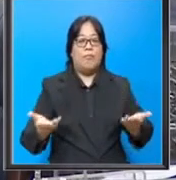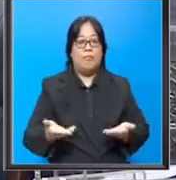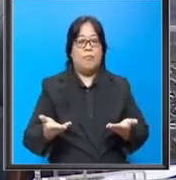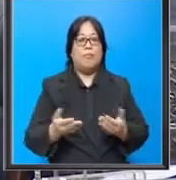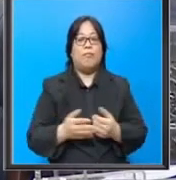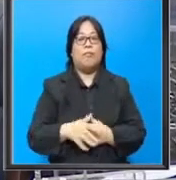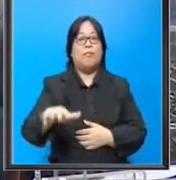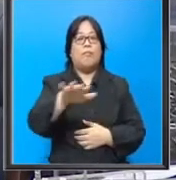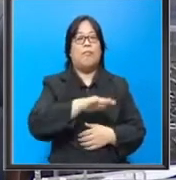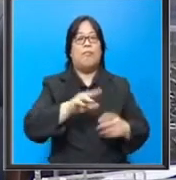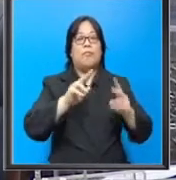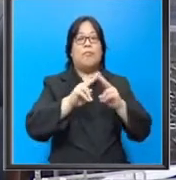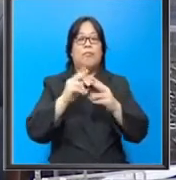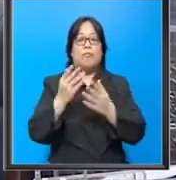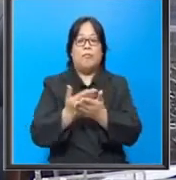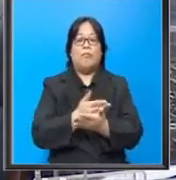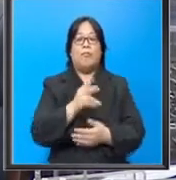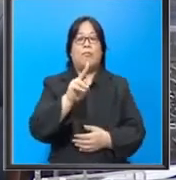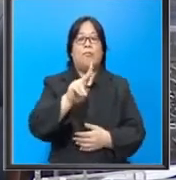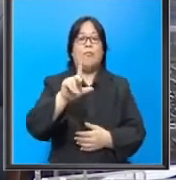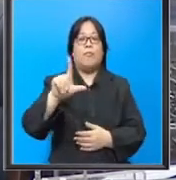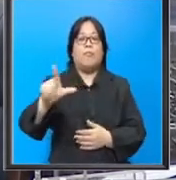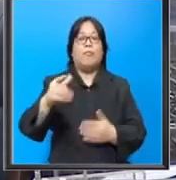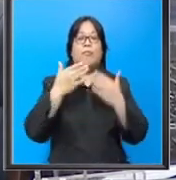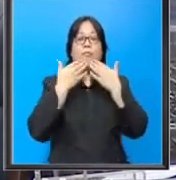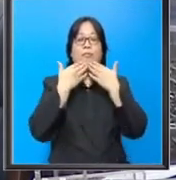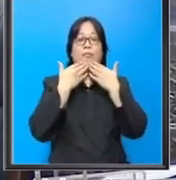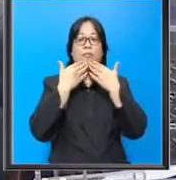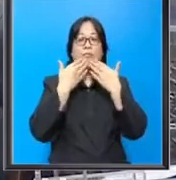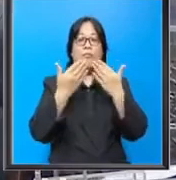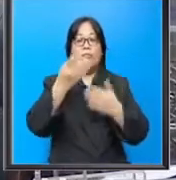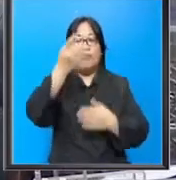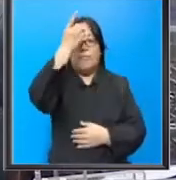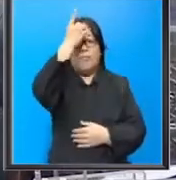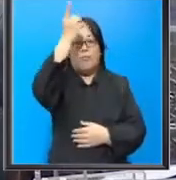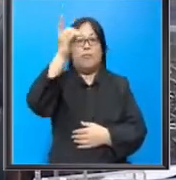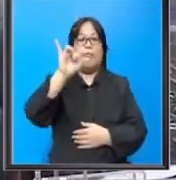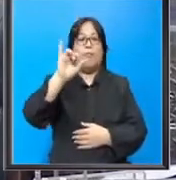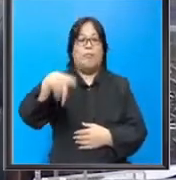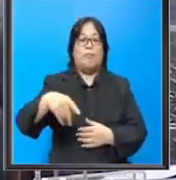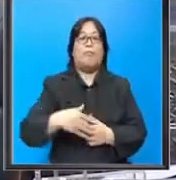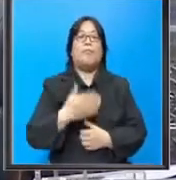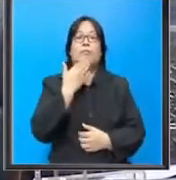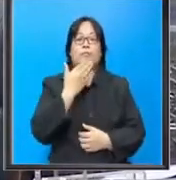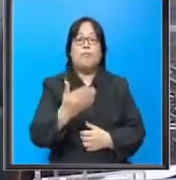pembangunan ke kampung barukai lumpuh Terima kasih Datuk mengurusi bersih ya